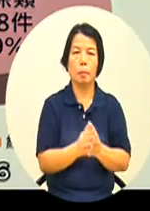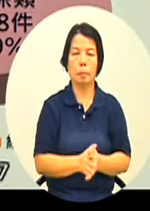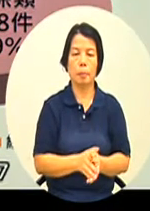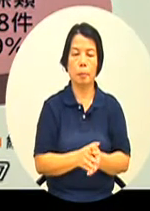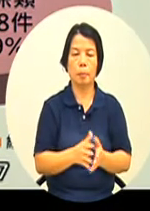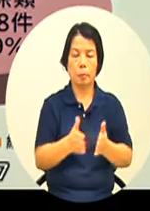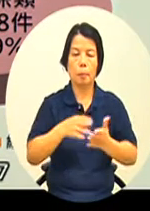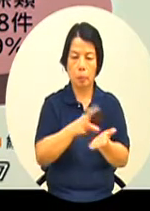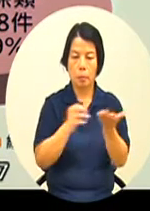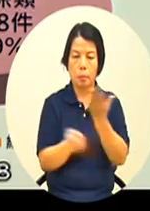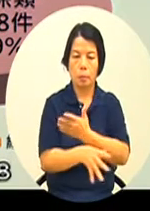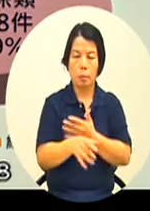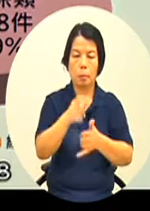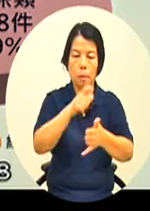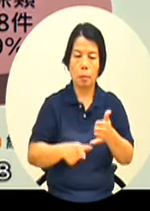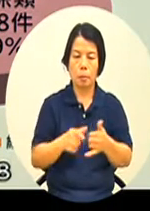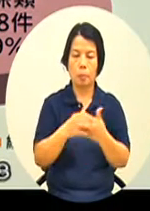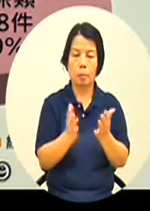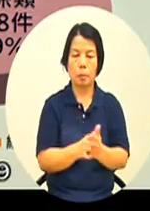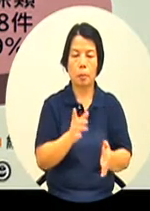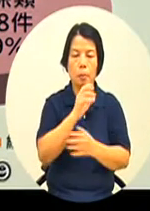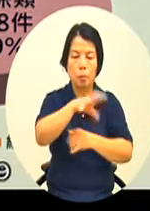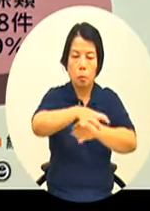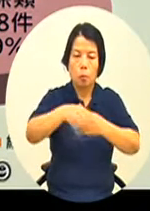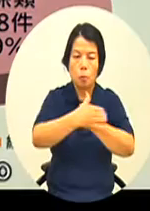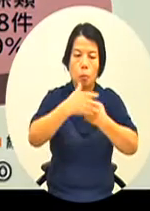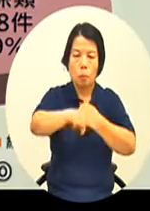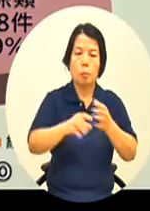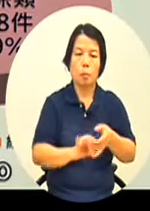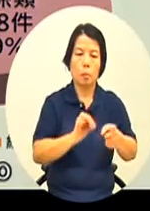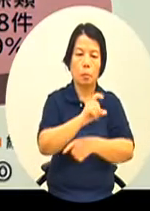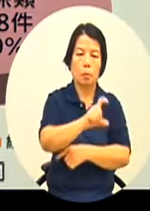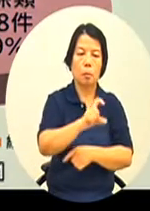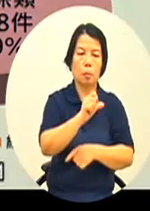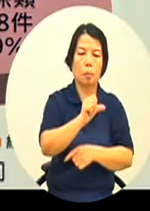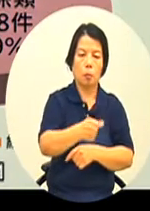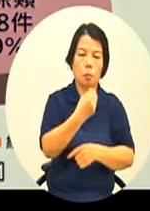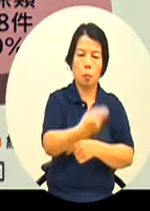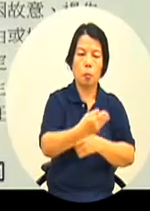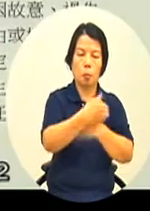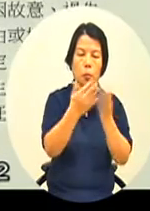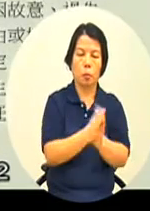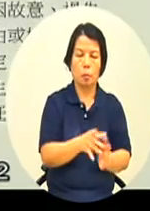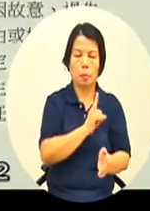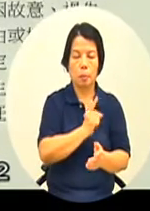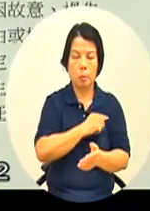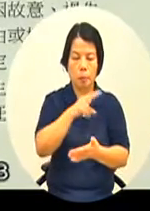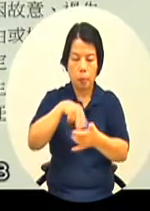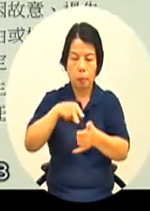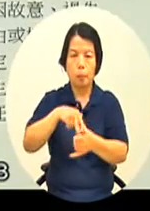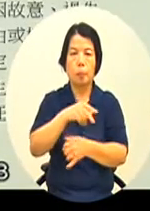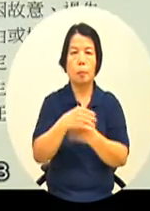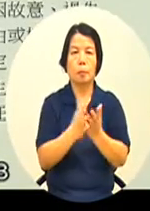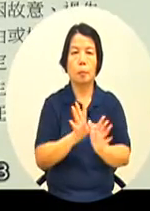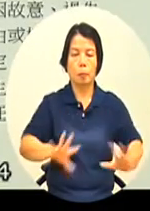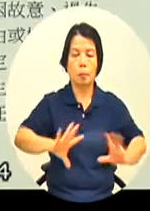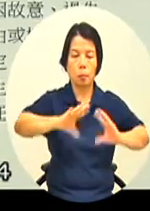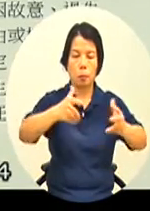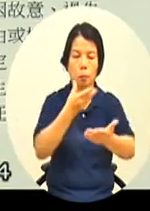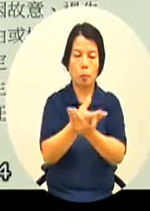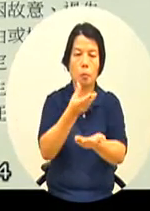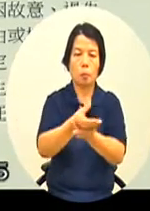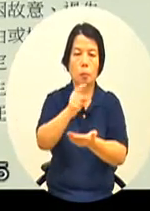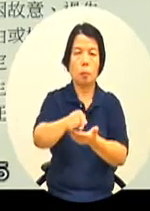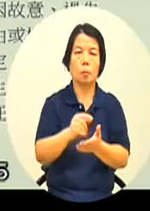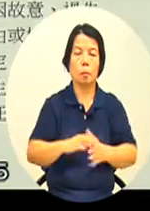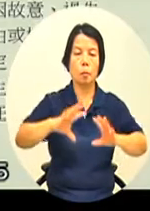被撤销书院案件部分，其中以环保类占69%为最多，其余请参阅。再来就国家赔偿部分，